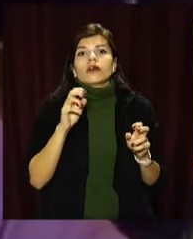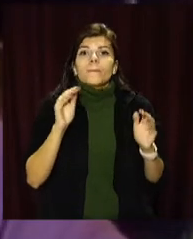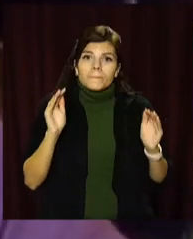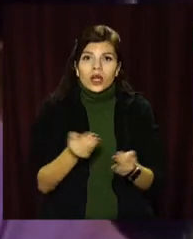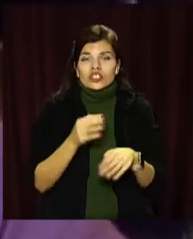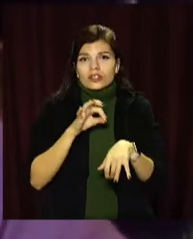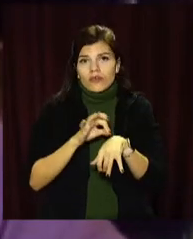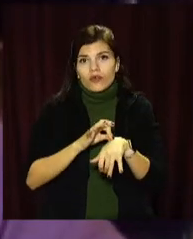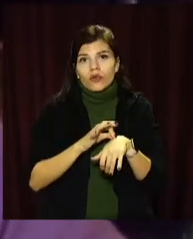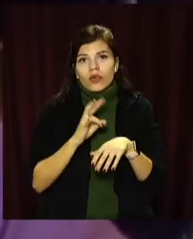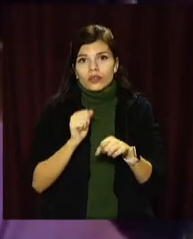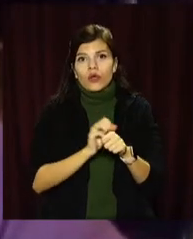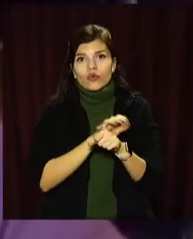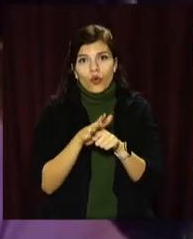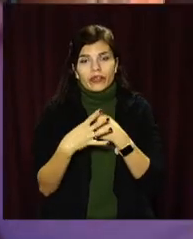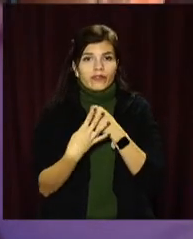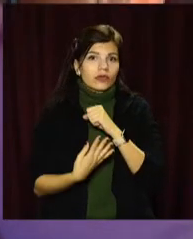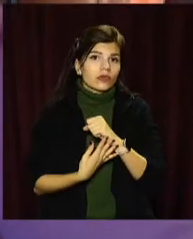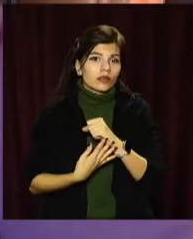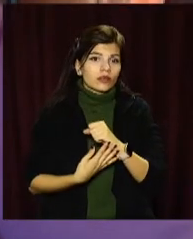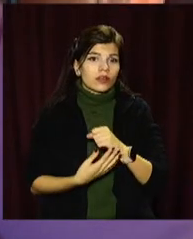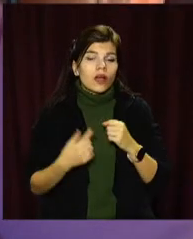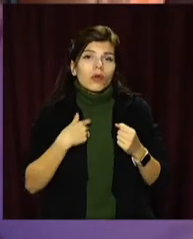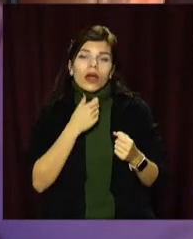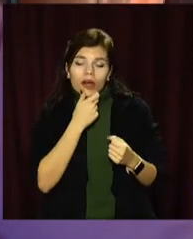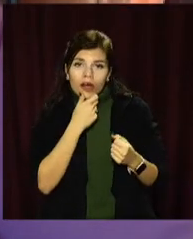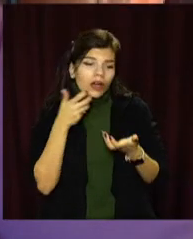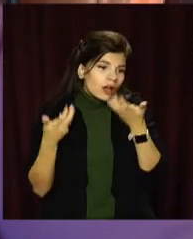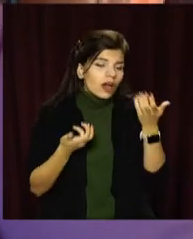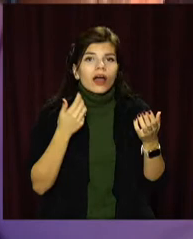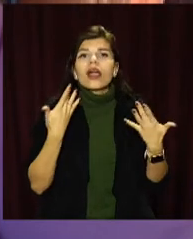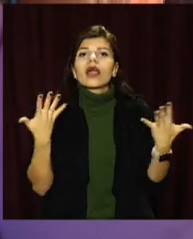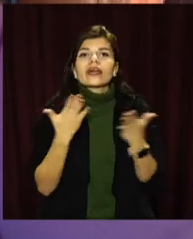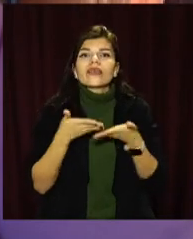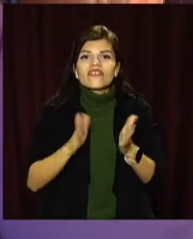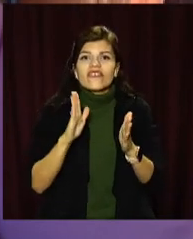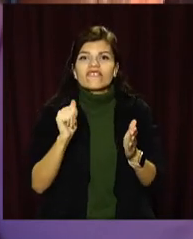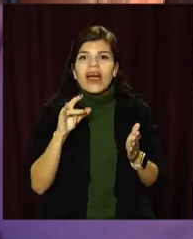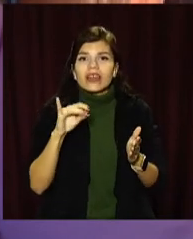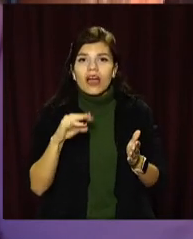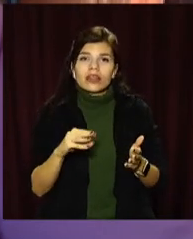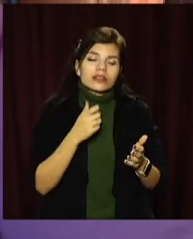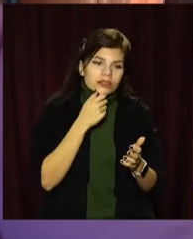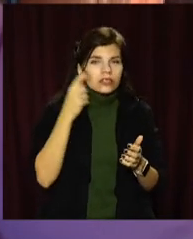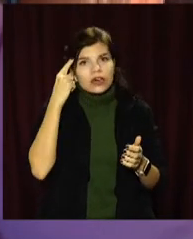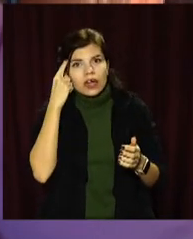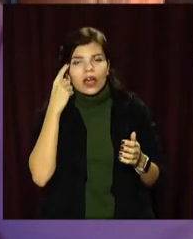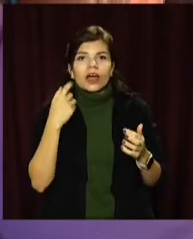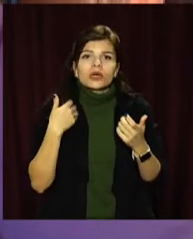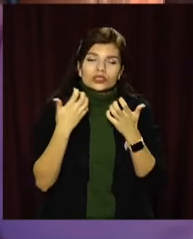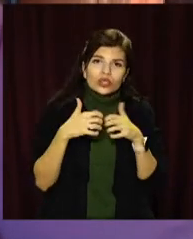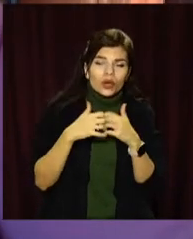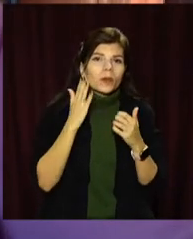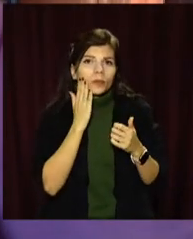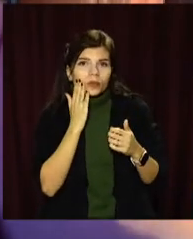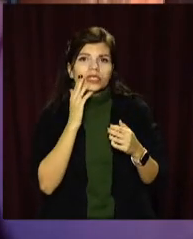зменшення захворюваності на COVID-19. Ми розглядаємо різні варіанти, ми робимо різні прогнози, ми спираємось на